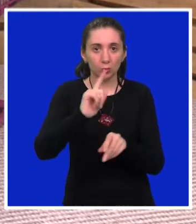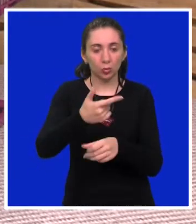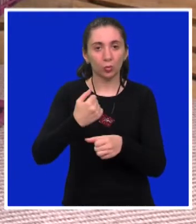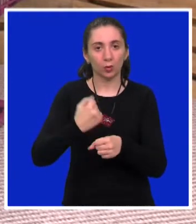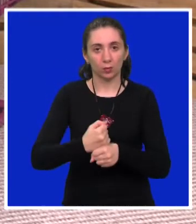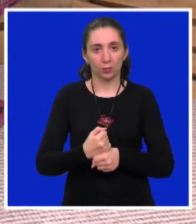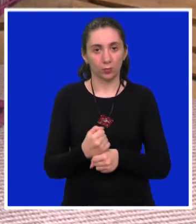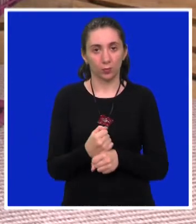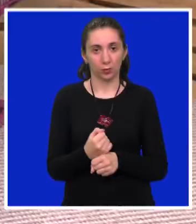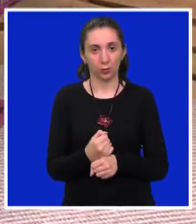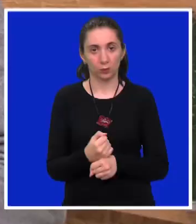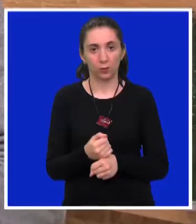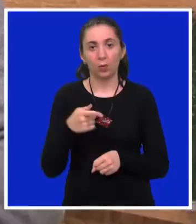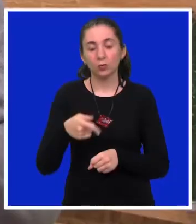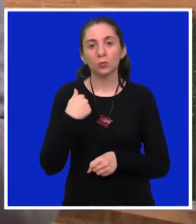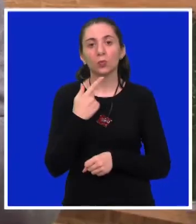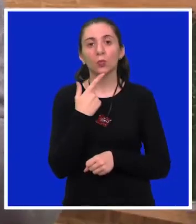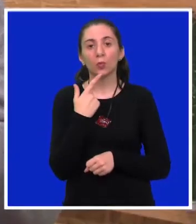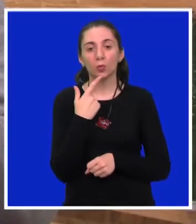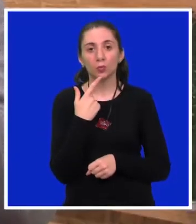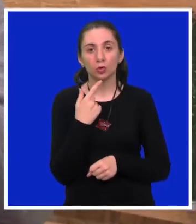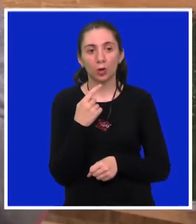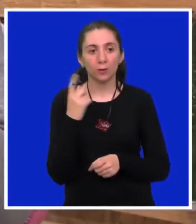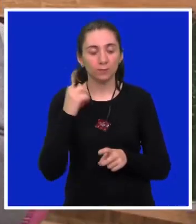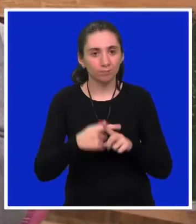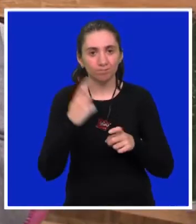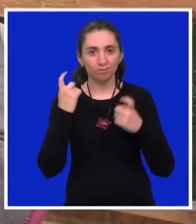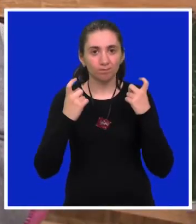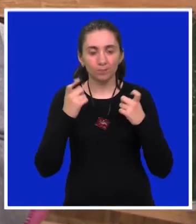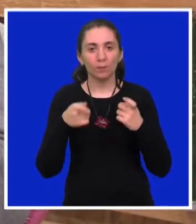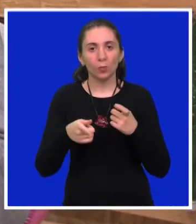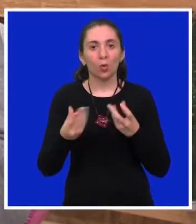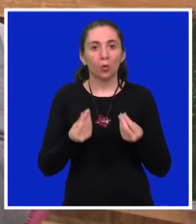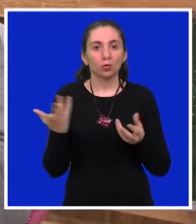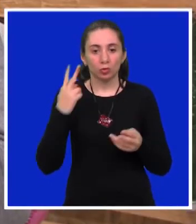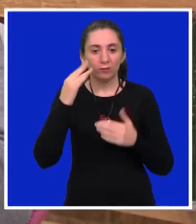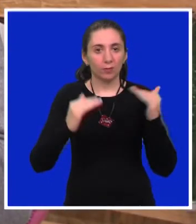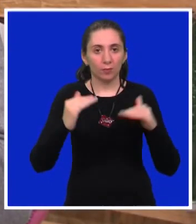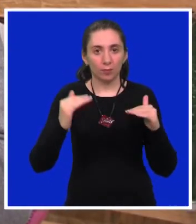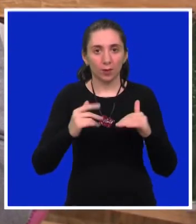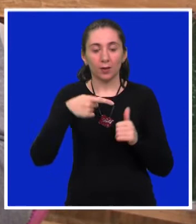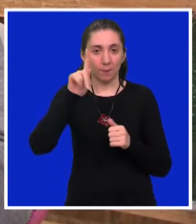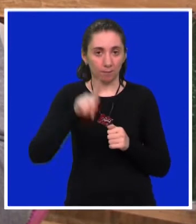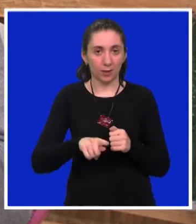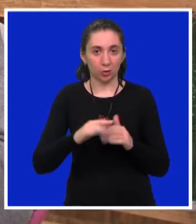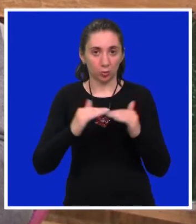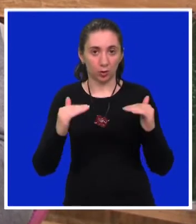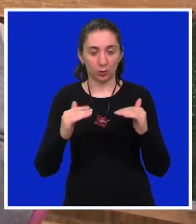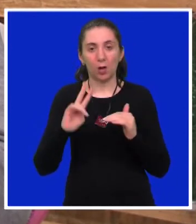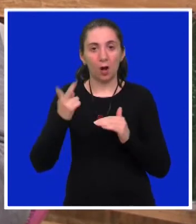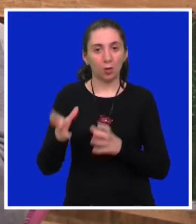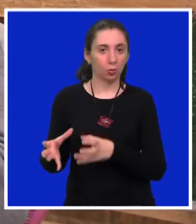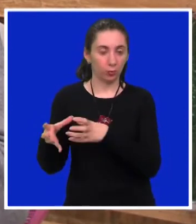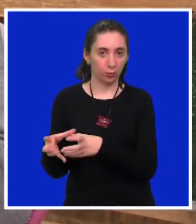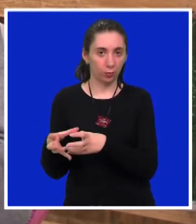ove poslove. Tako da smo tu pokušali stvarno biti racionalni i to je ono što će se u biti mjeriti na mjesečnoj razini. S